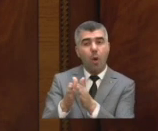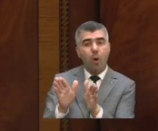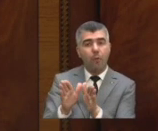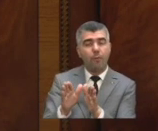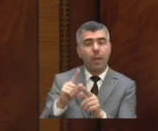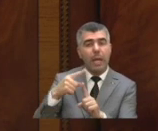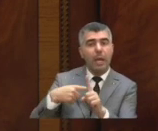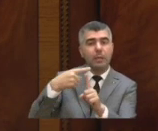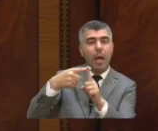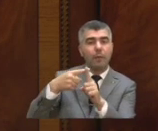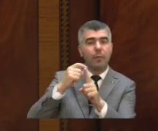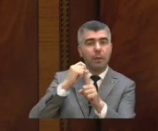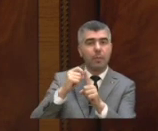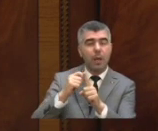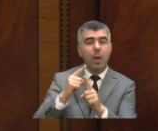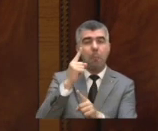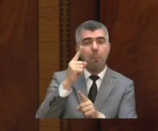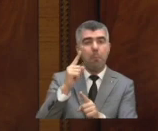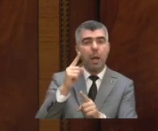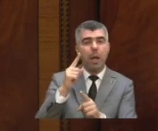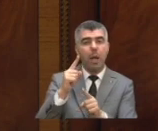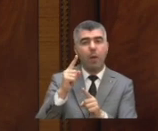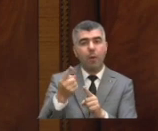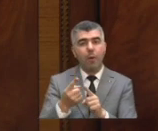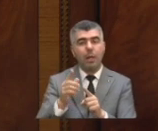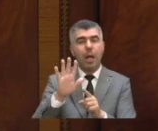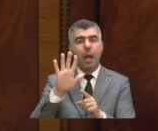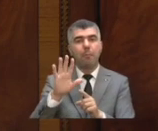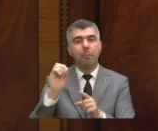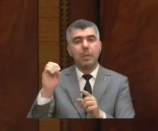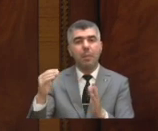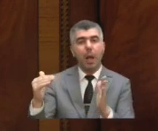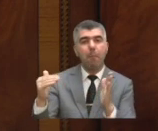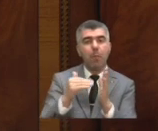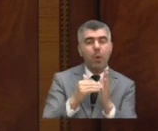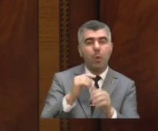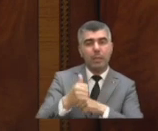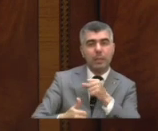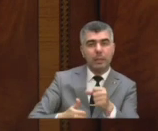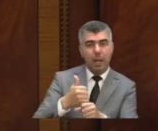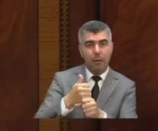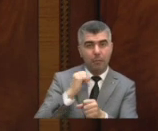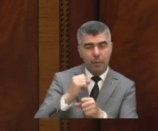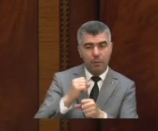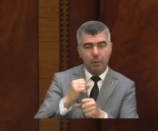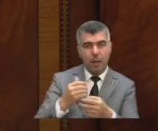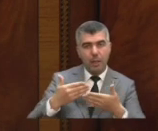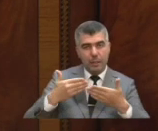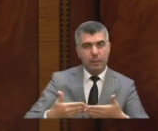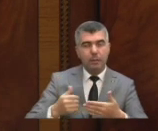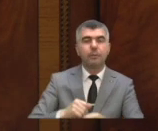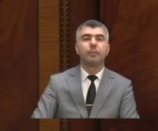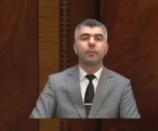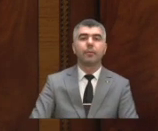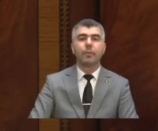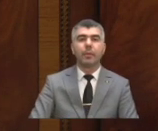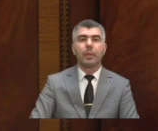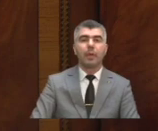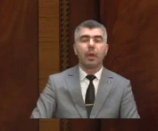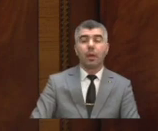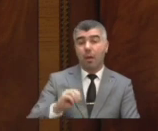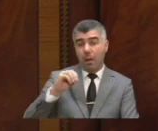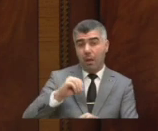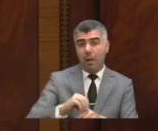اضافيه ب مليار و500 مليون درهم خلال نفس السنه هذا فيما تم تحديد